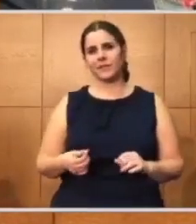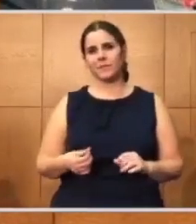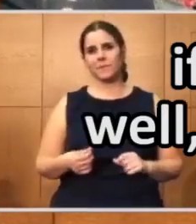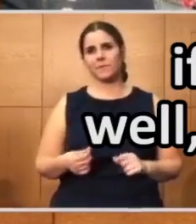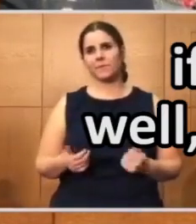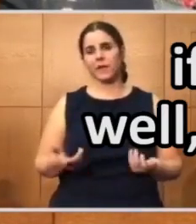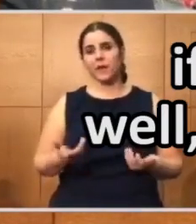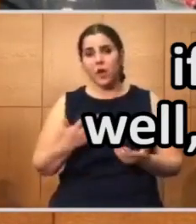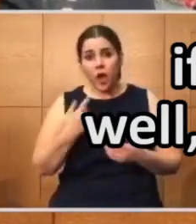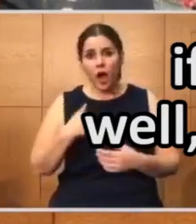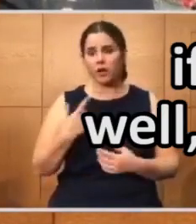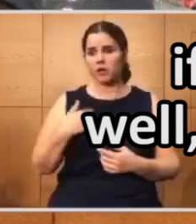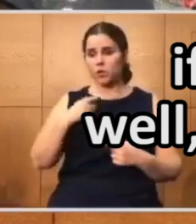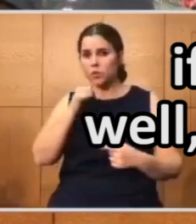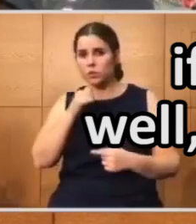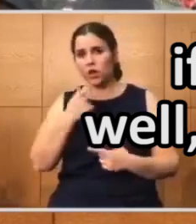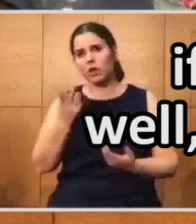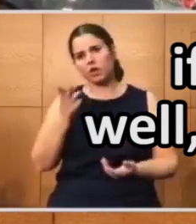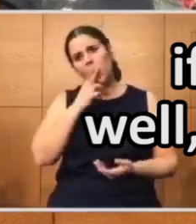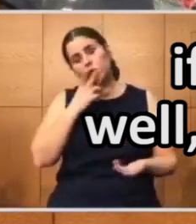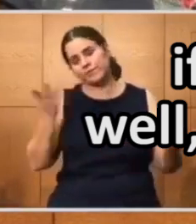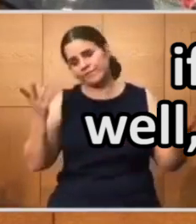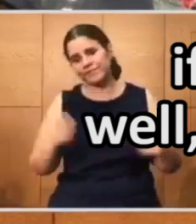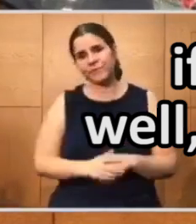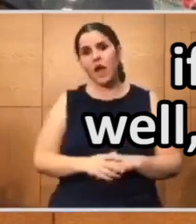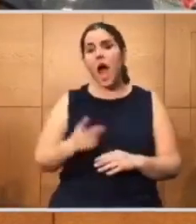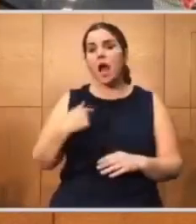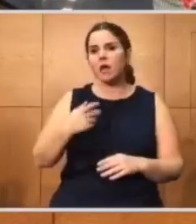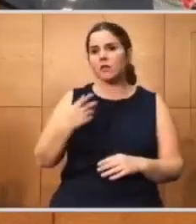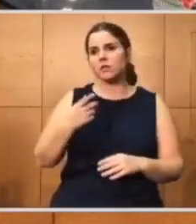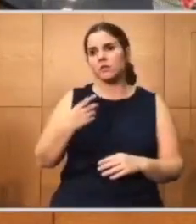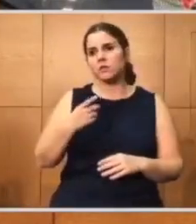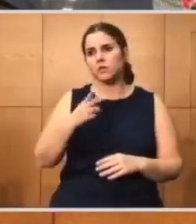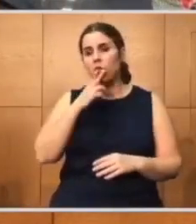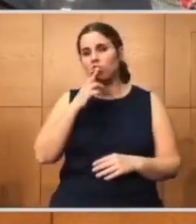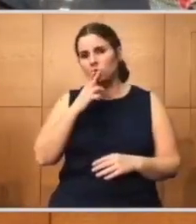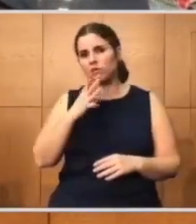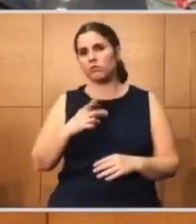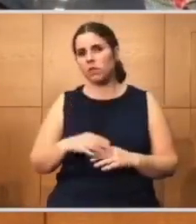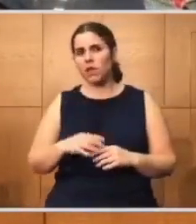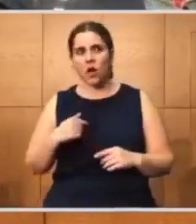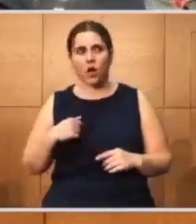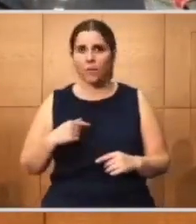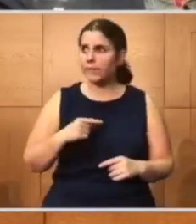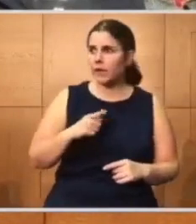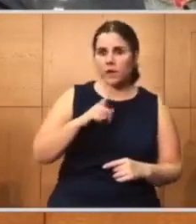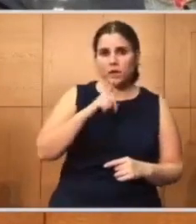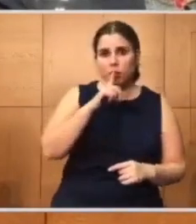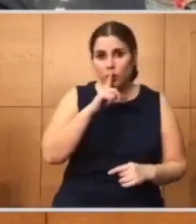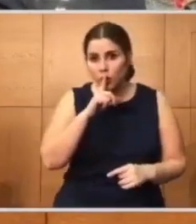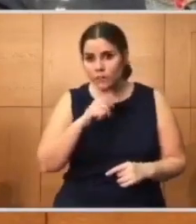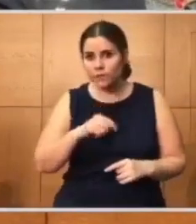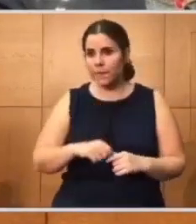A jo, jak jestli já jsem bral drogy, no kouřím, bohužel, ale slíbil jsem teda něco. To vám řeknu, jako to je, a před váma to říkám, aby to bylo